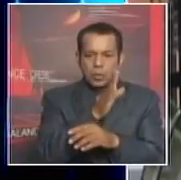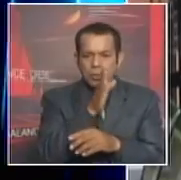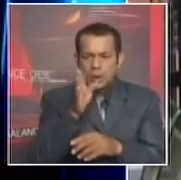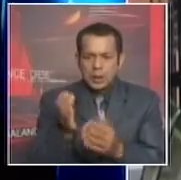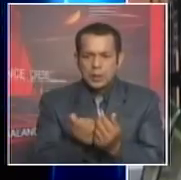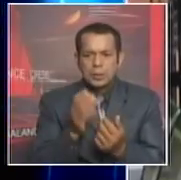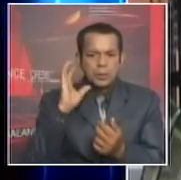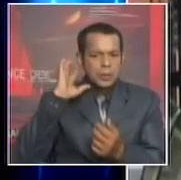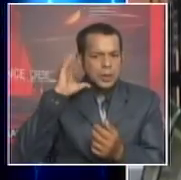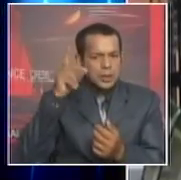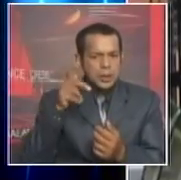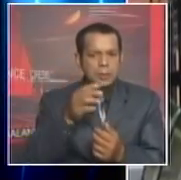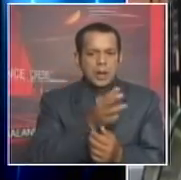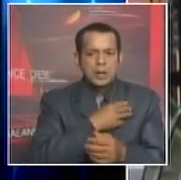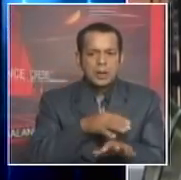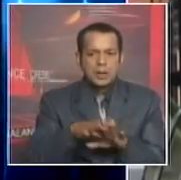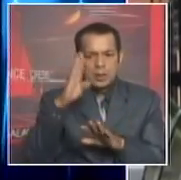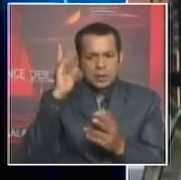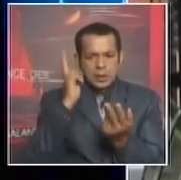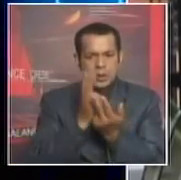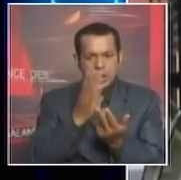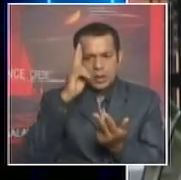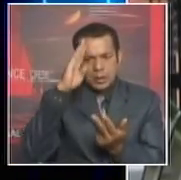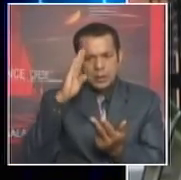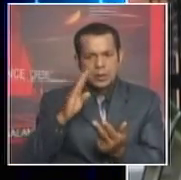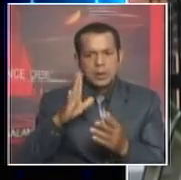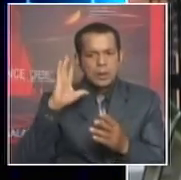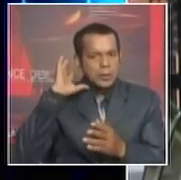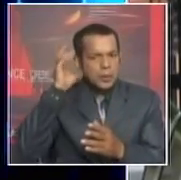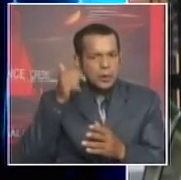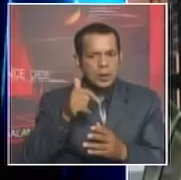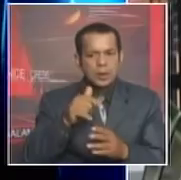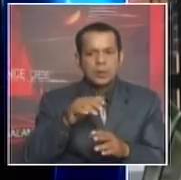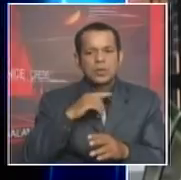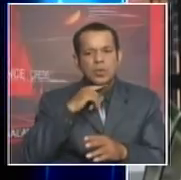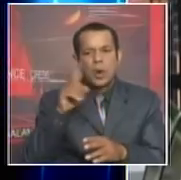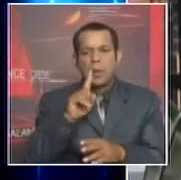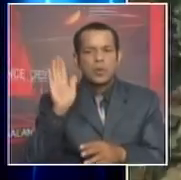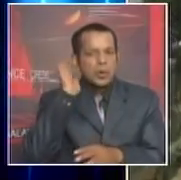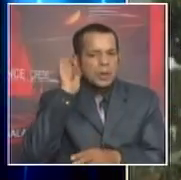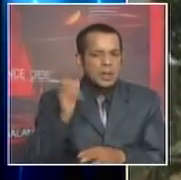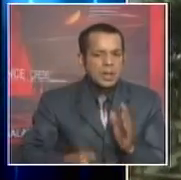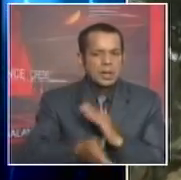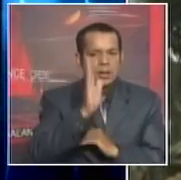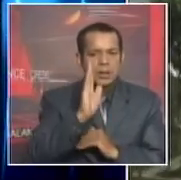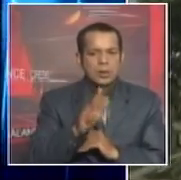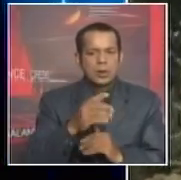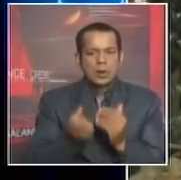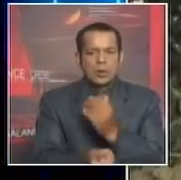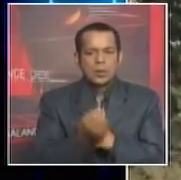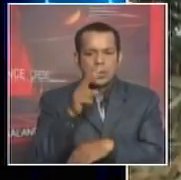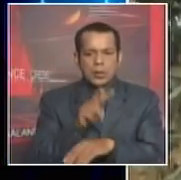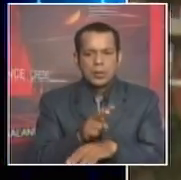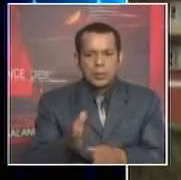विदेशी पर्यटकहरूले समेत सरकारको यस्तो हरकतले विदेशमा नराम्रो समाचार जाने बताए। उनीहरूले नगरकोट